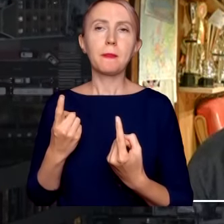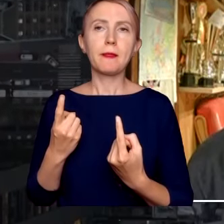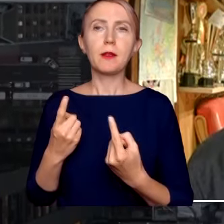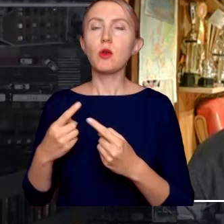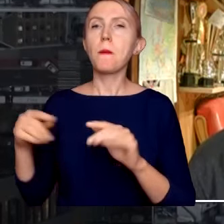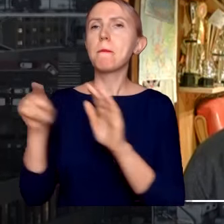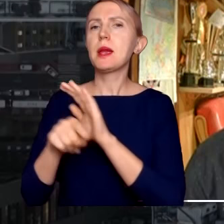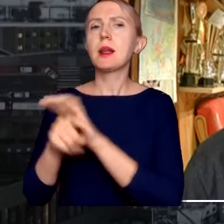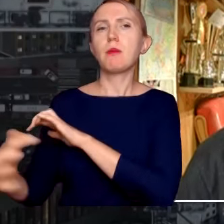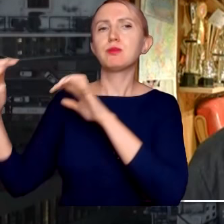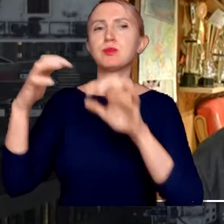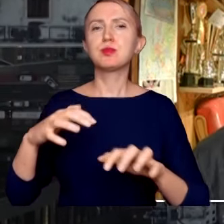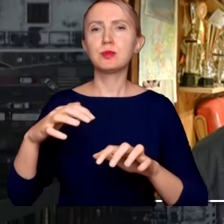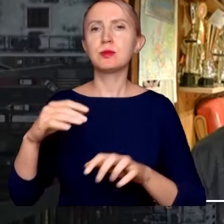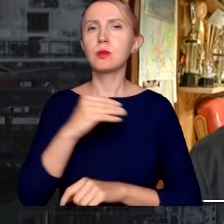migracji, która